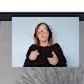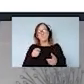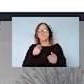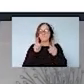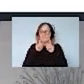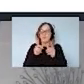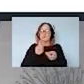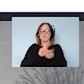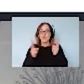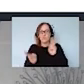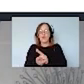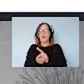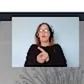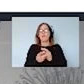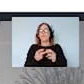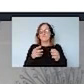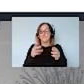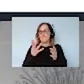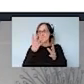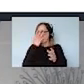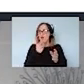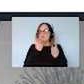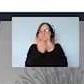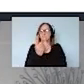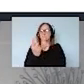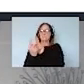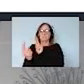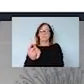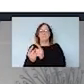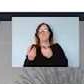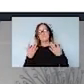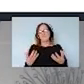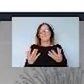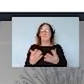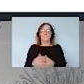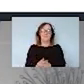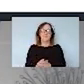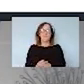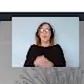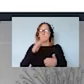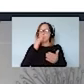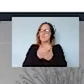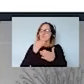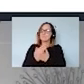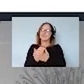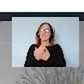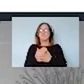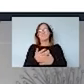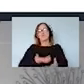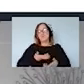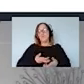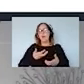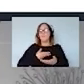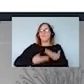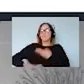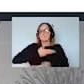się spotykamy wreszcie twarzą w twarz i poznajemy i się czujemy i